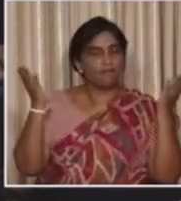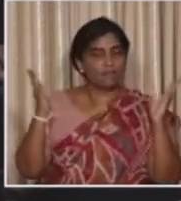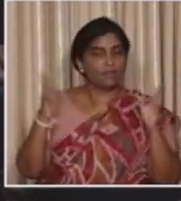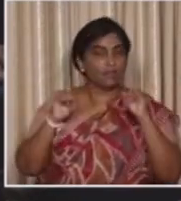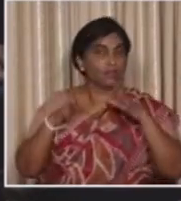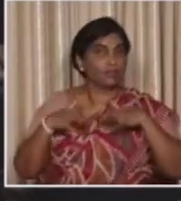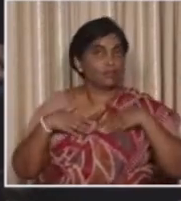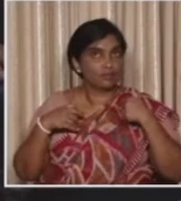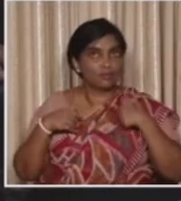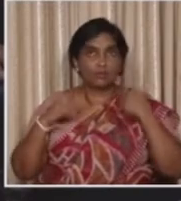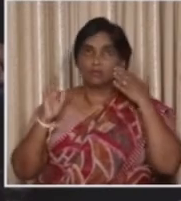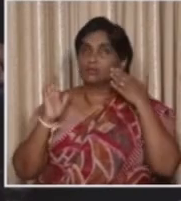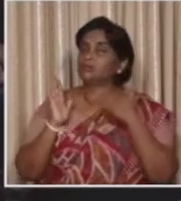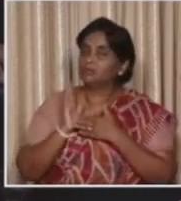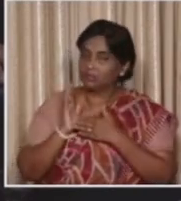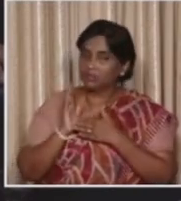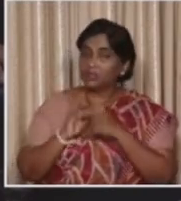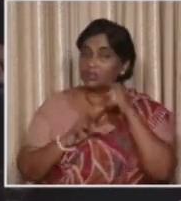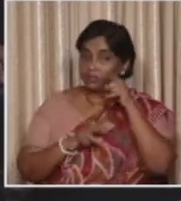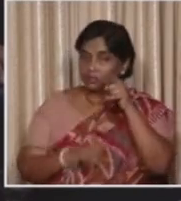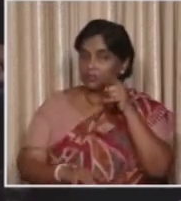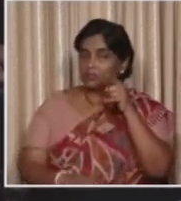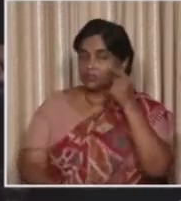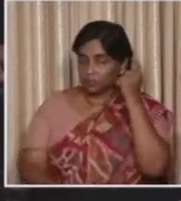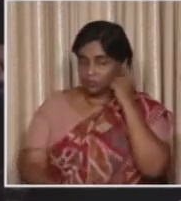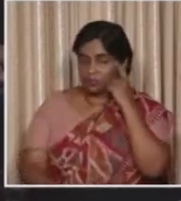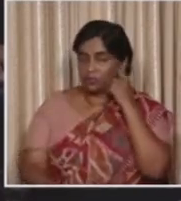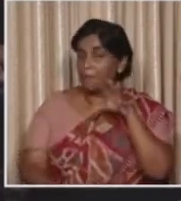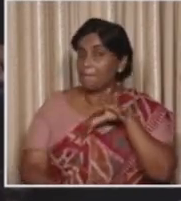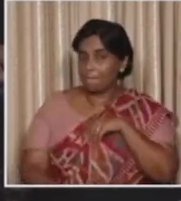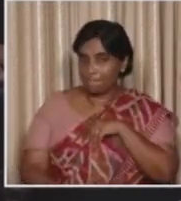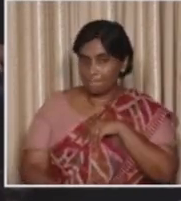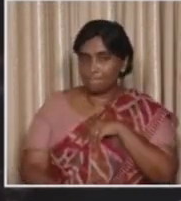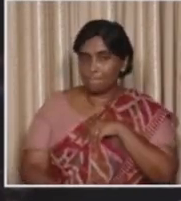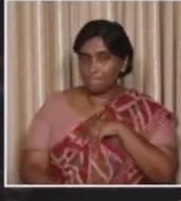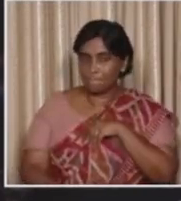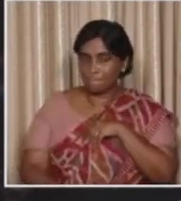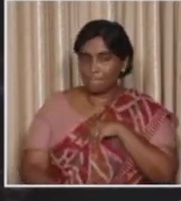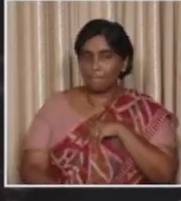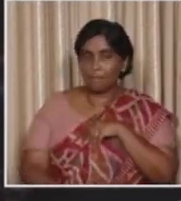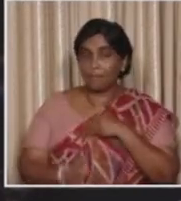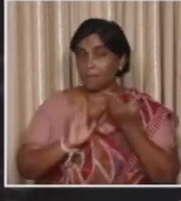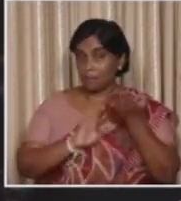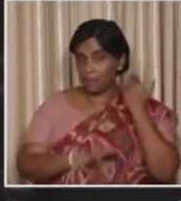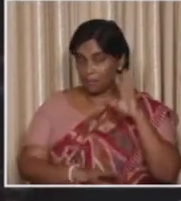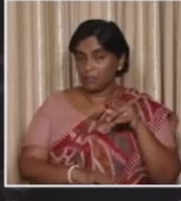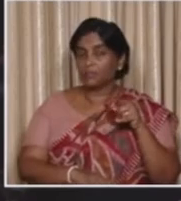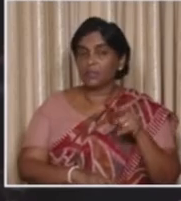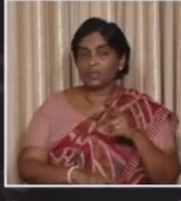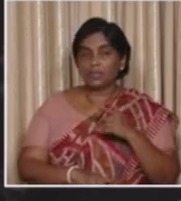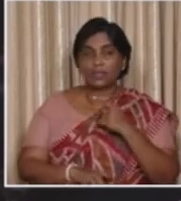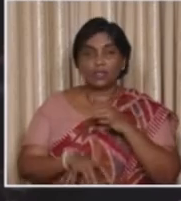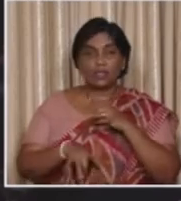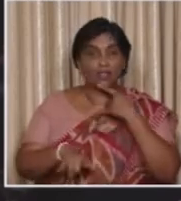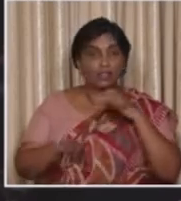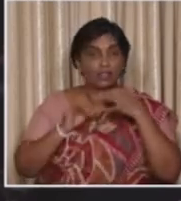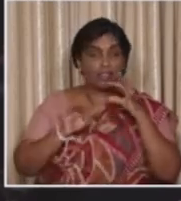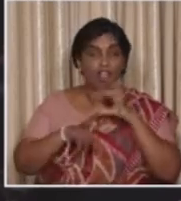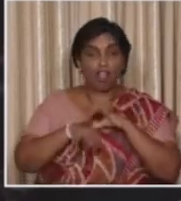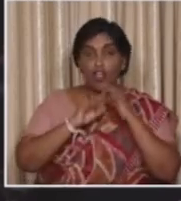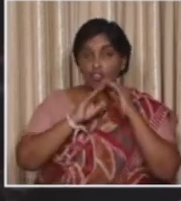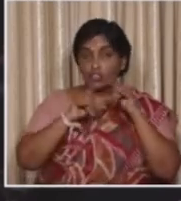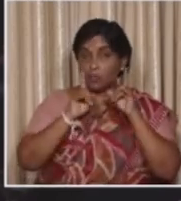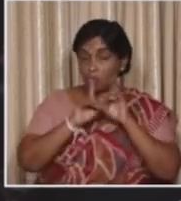සෞඛ්‍ය තත්ත්වය ගත්තොත් ඔබතුමාලා ඔබතුමාම දන්නවා පිළිගන්න එදා තිබිච්ච ඒ වතු රෝහල් වල තිබිච්ච තත්ත්වය අද